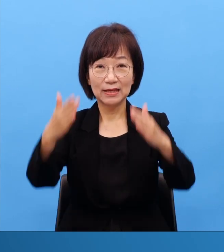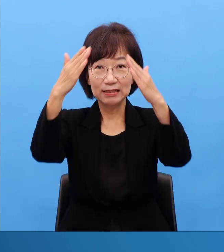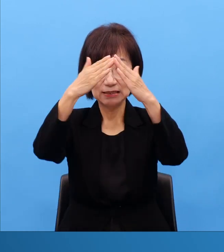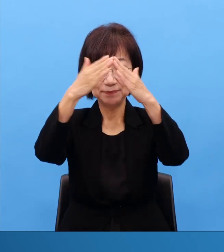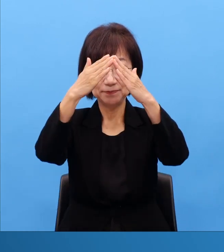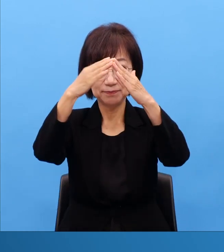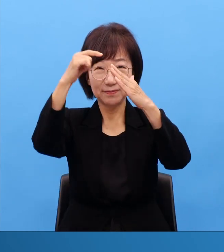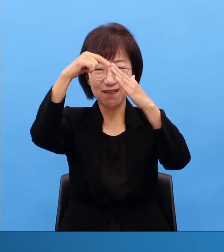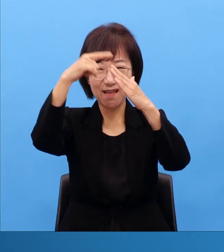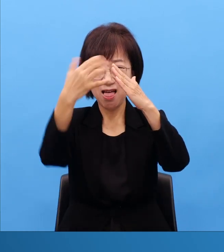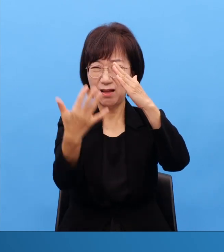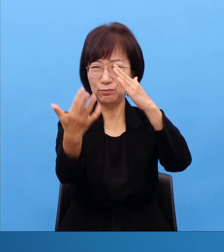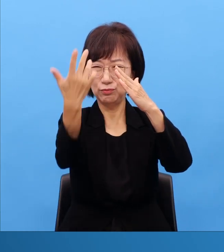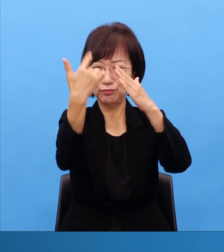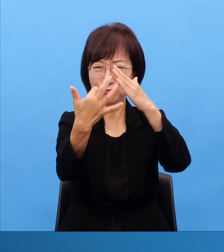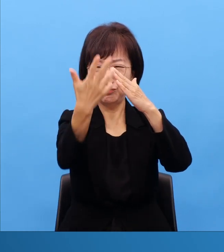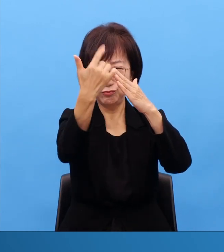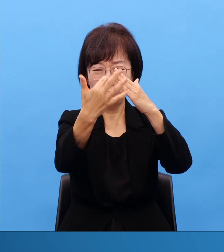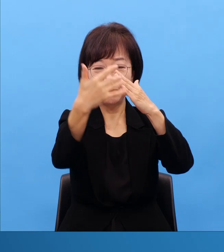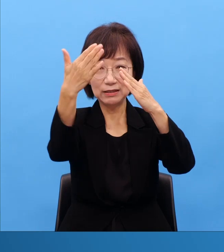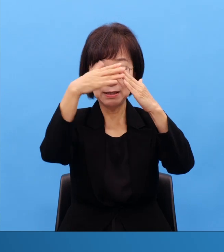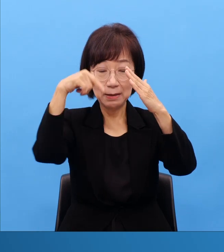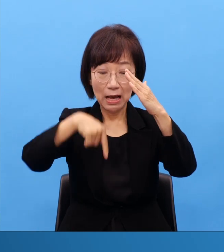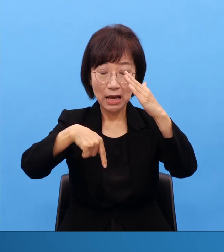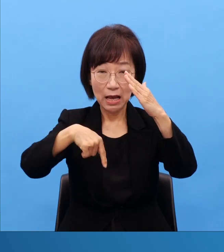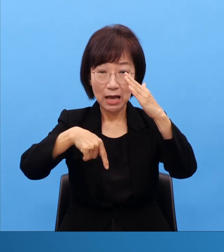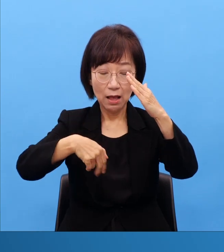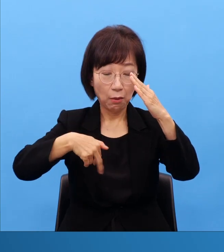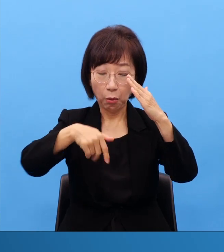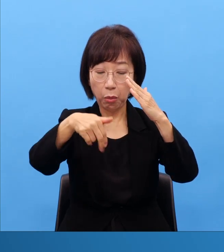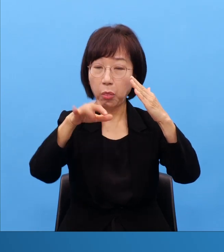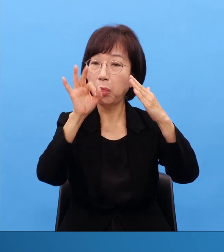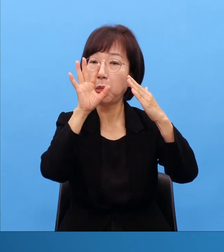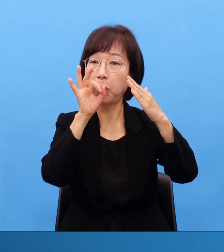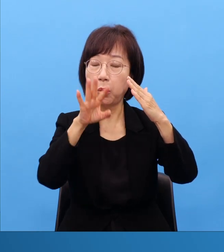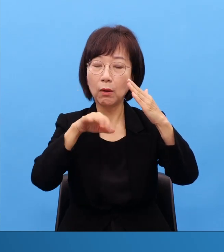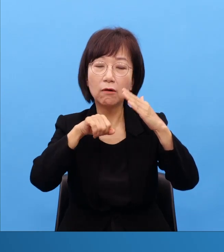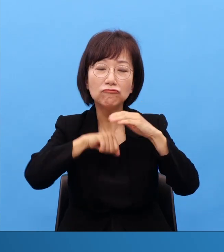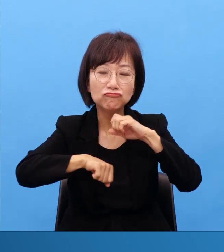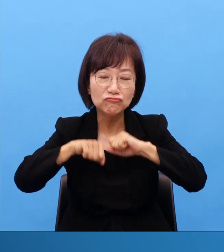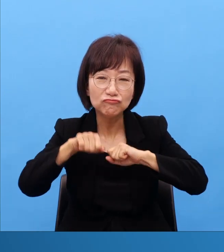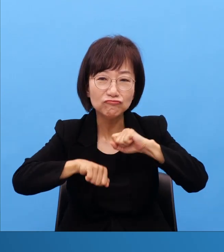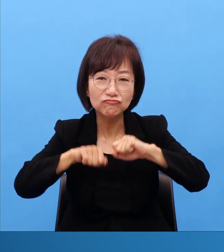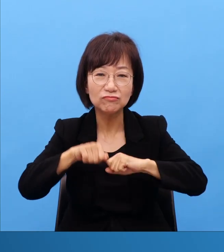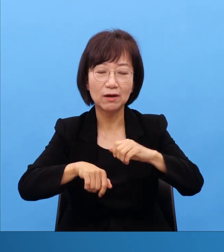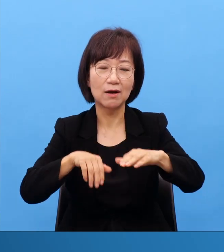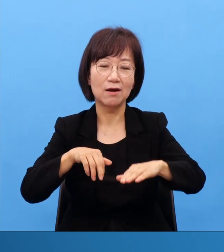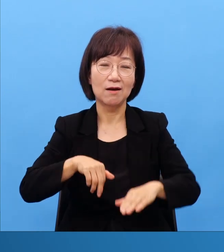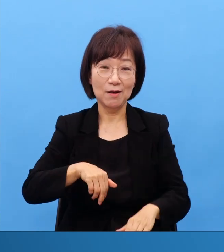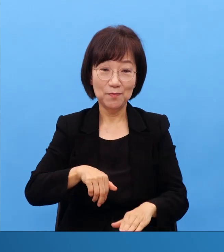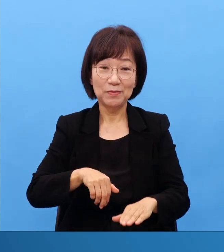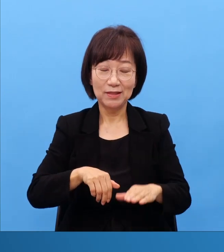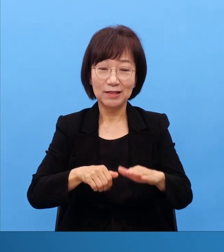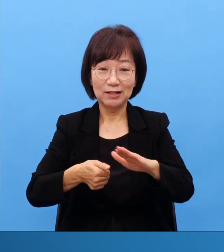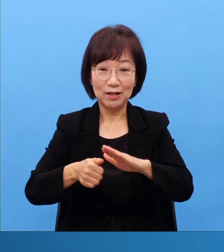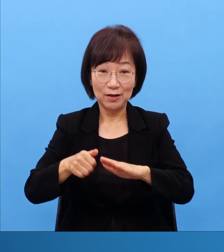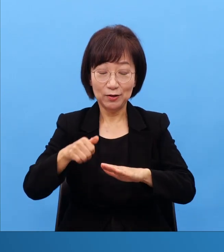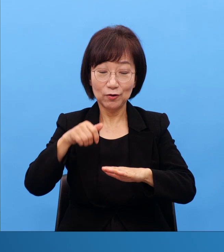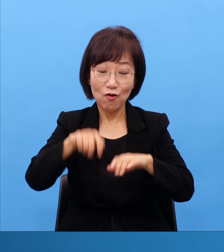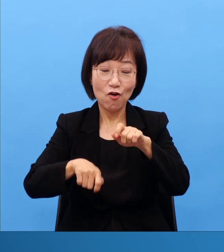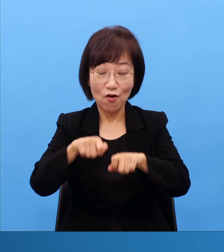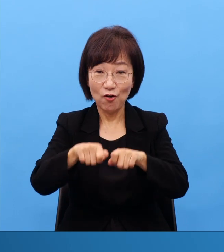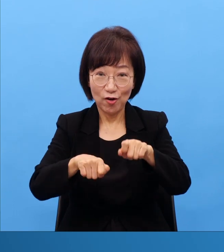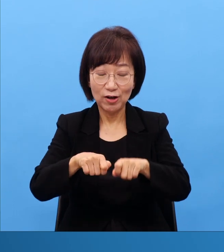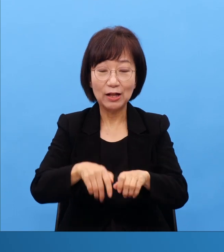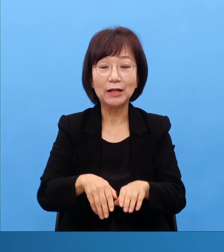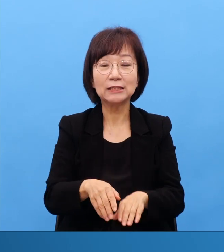나와야 되죠. And because the fire had broken out on the rooftops of all the homes in our village, we had to crawl our way out. 이상하게도 제가 그